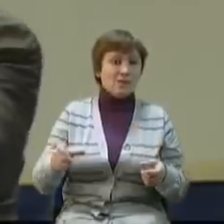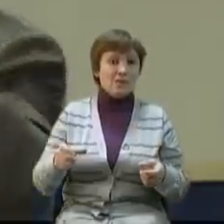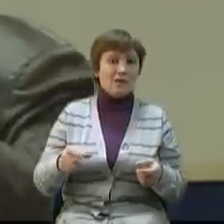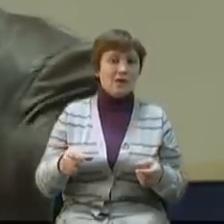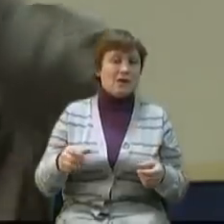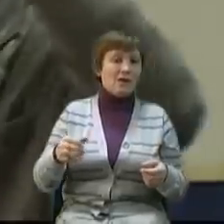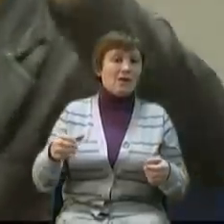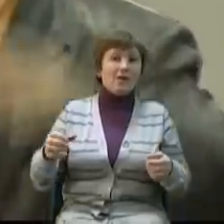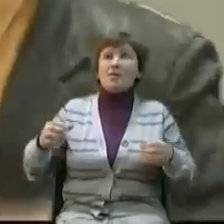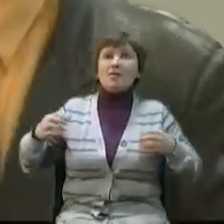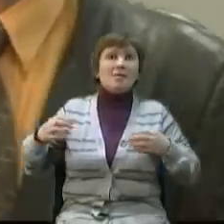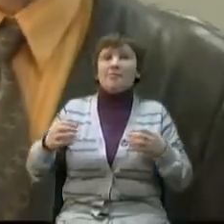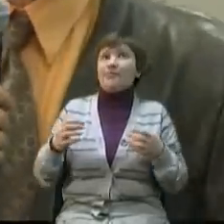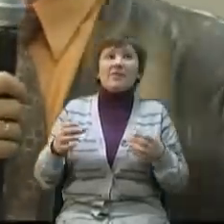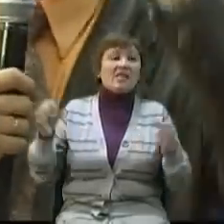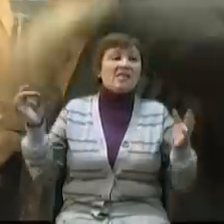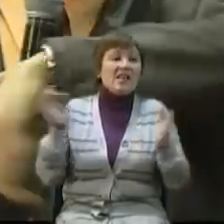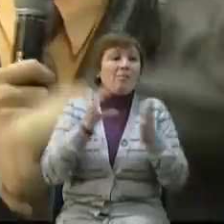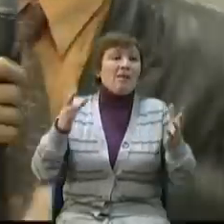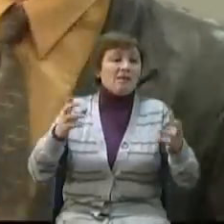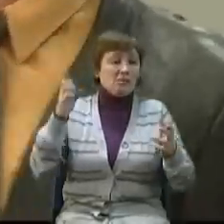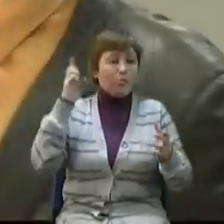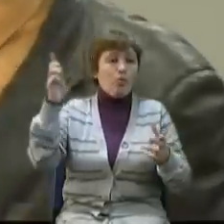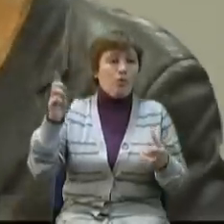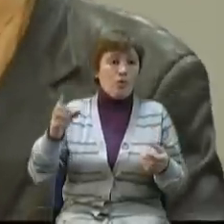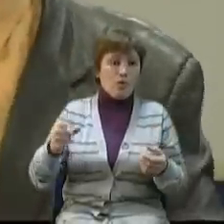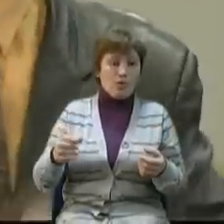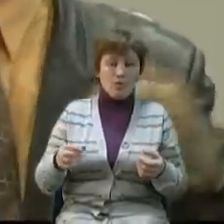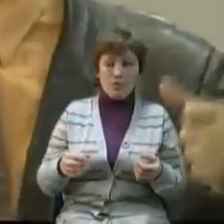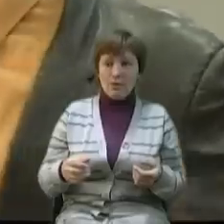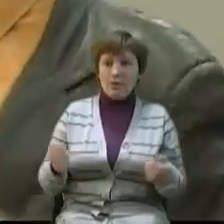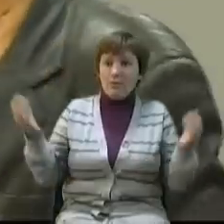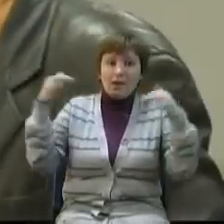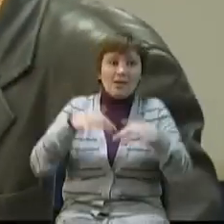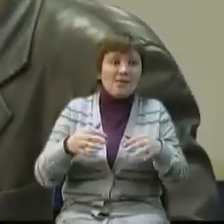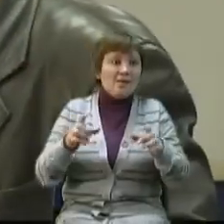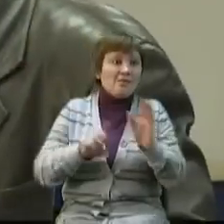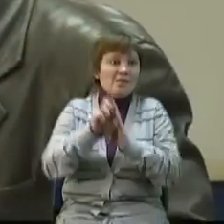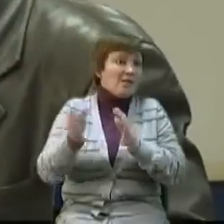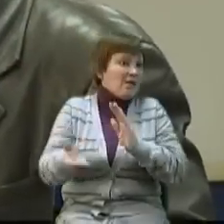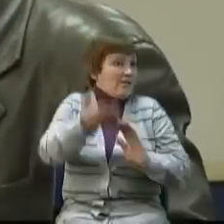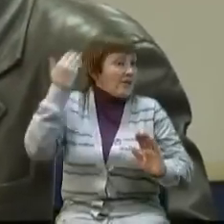вот к Богу, как на собрание спешили, за полчаса приходили, никого нет, вы уже тут.